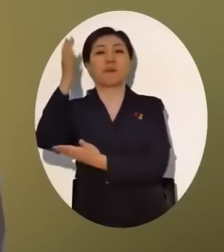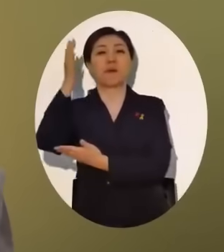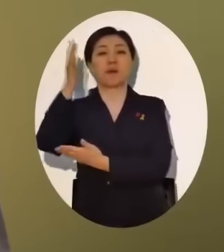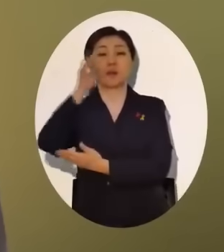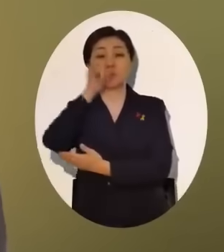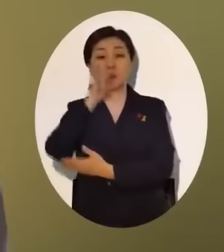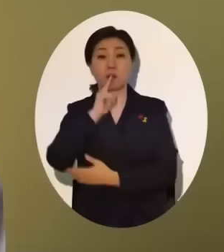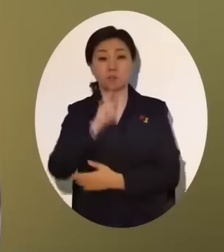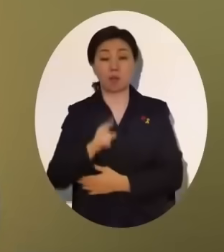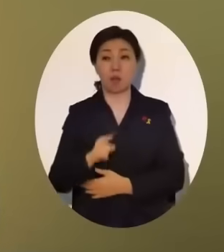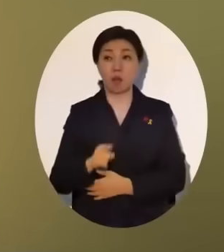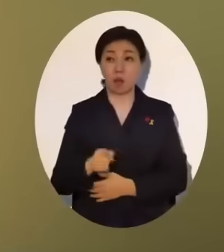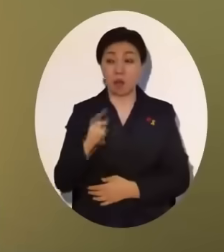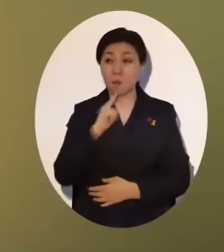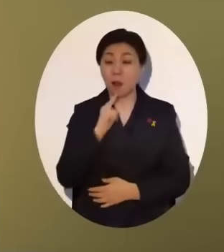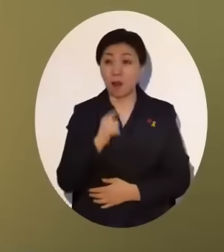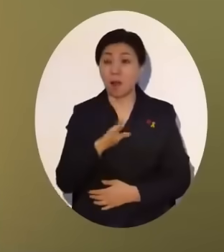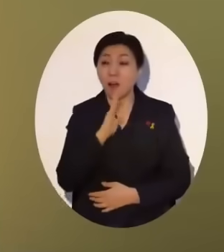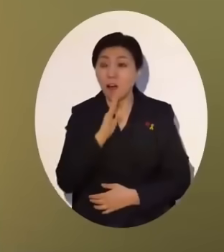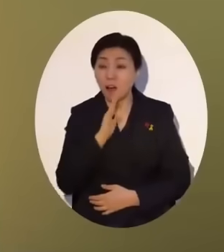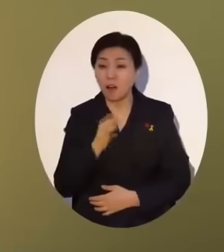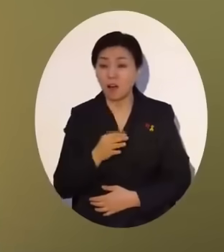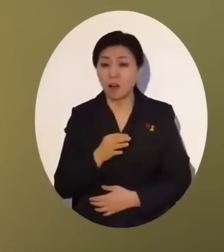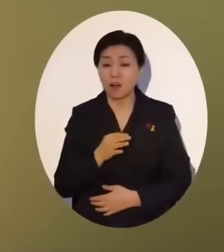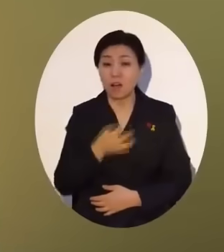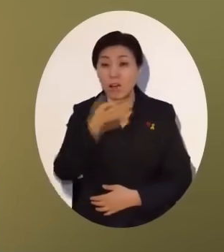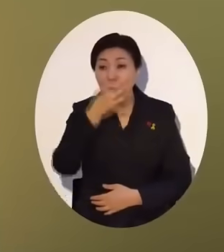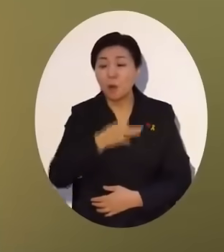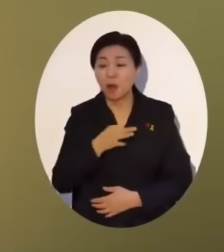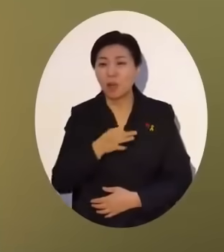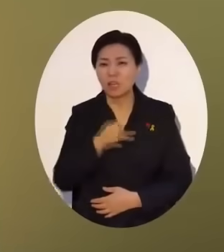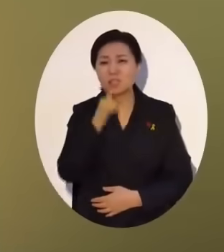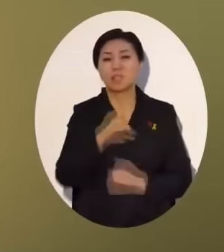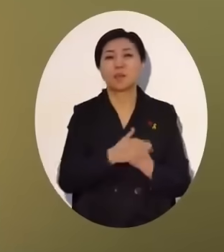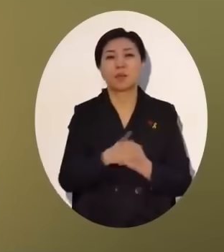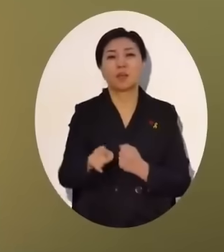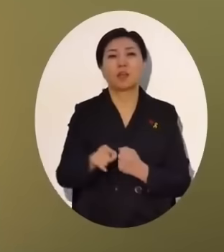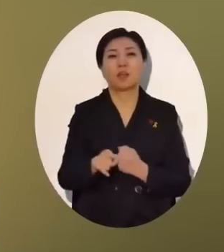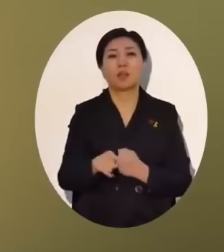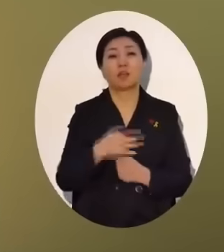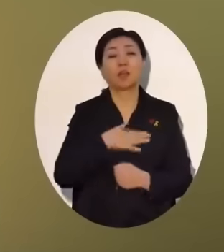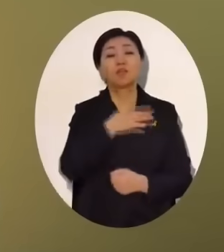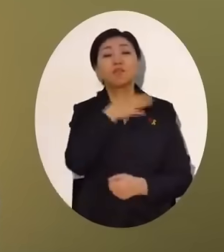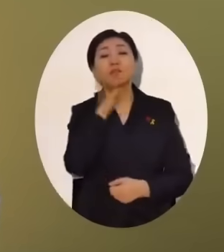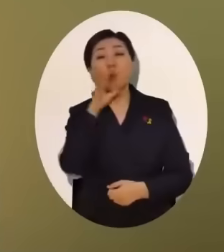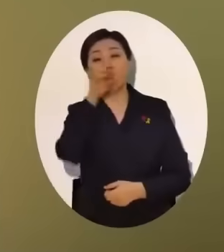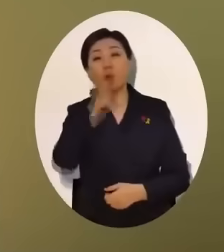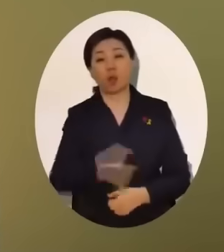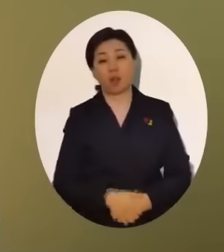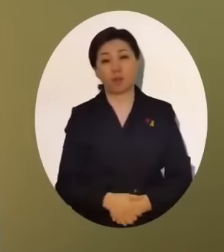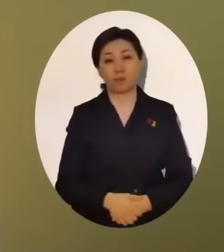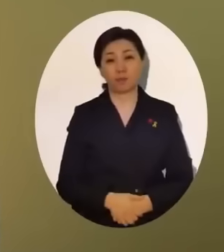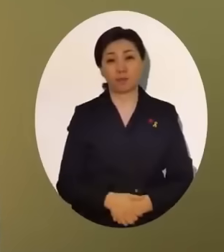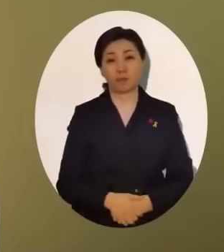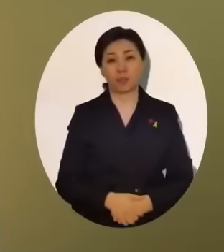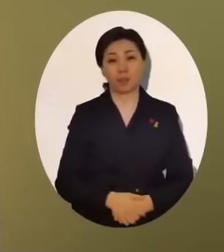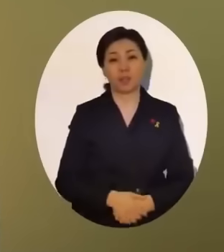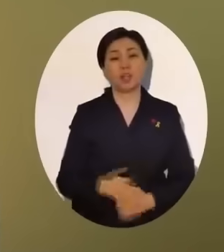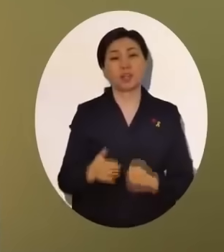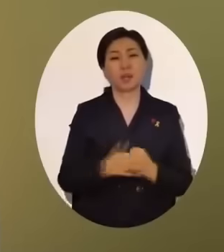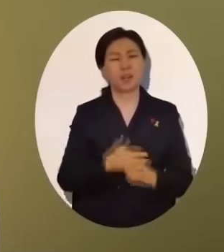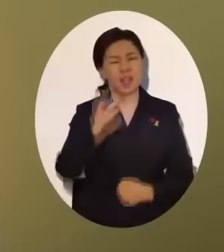그냥 진짜 같이 느껴지니까 효과가 나니까 나는 늙은 게 좋다. 그래서 내가 늘 말하잖아. 중하고